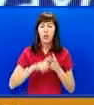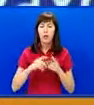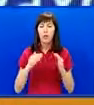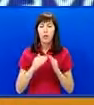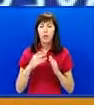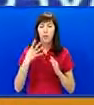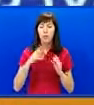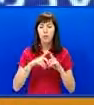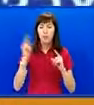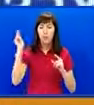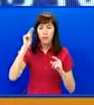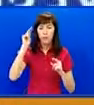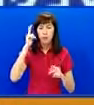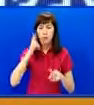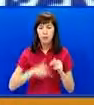домов и 4 школ.